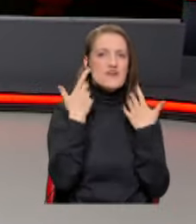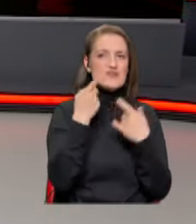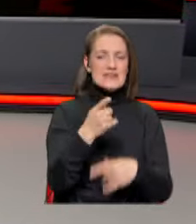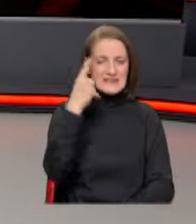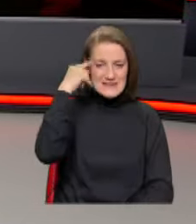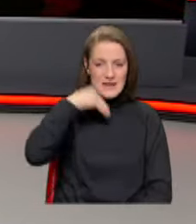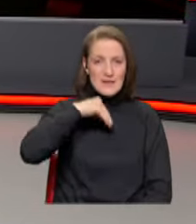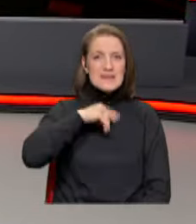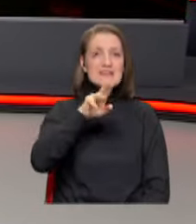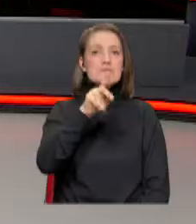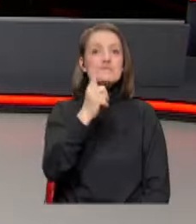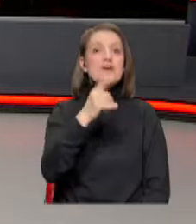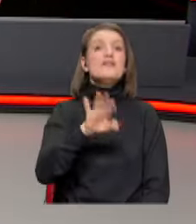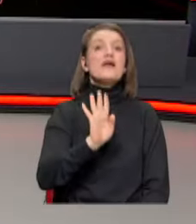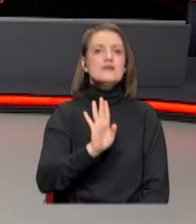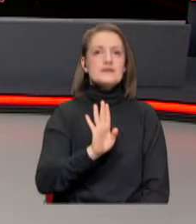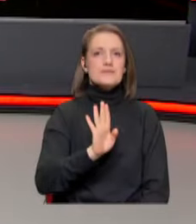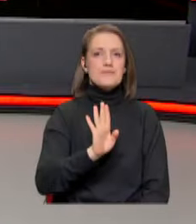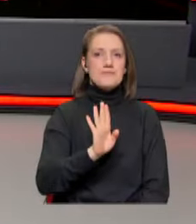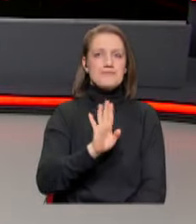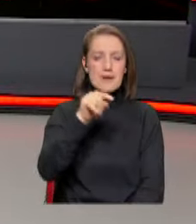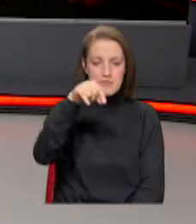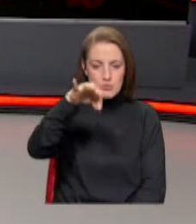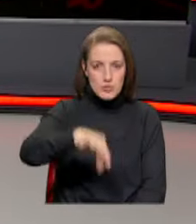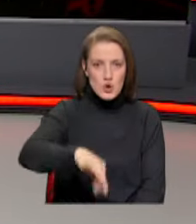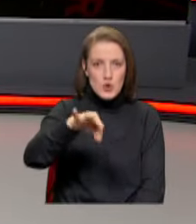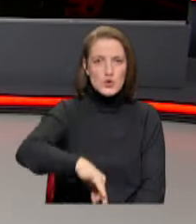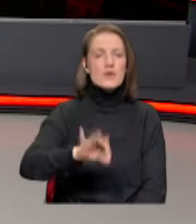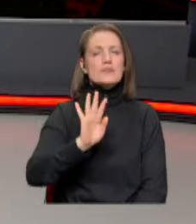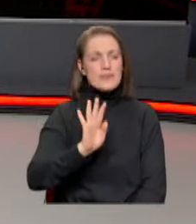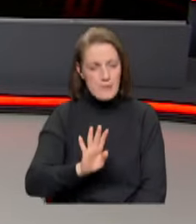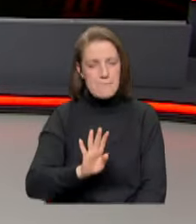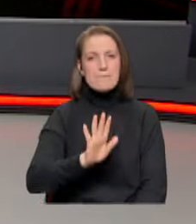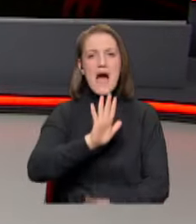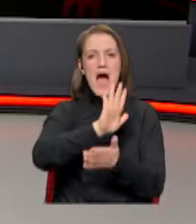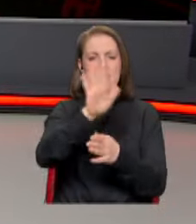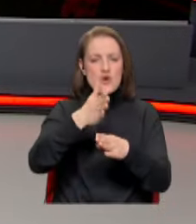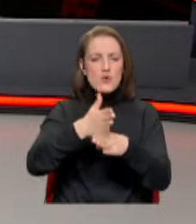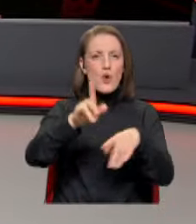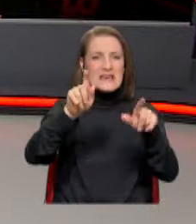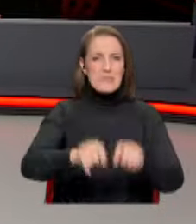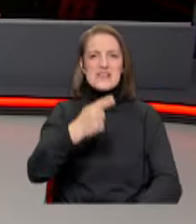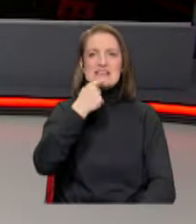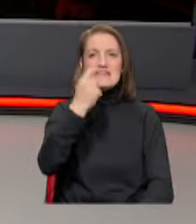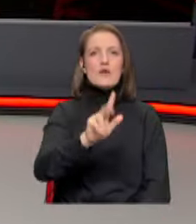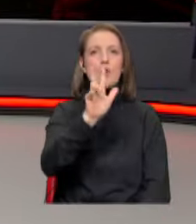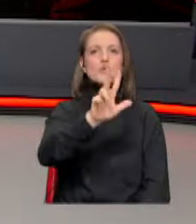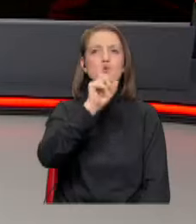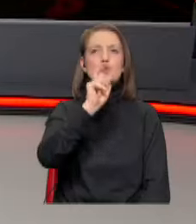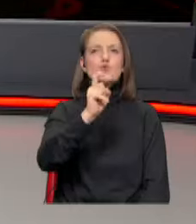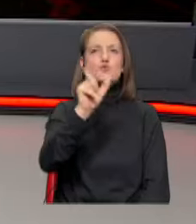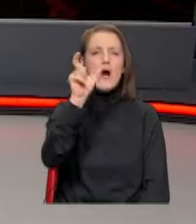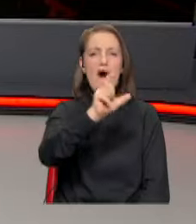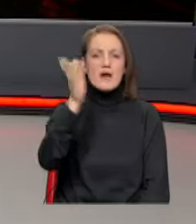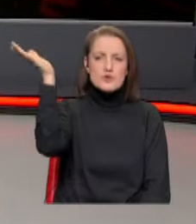sandığınız gibi bir şey değil bugün Tamam her şeyin doğrusunu yapacağız deseniz 39